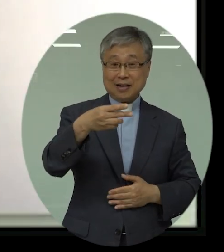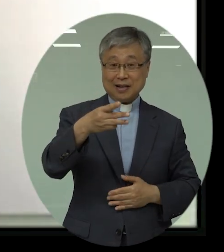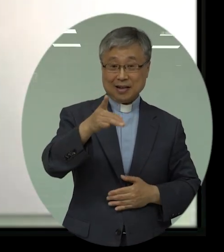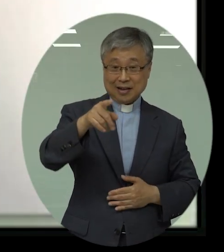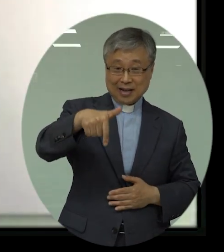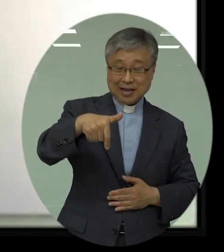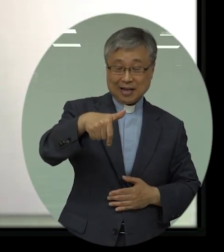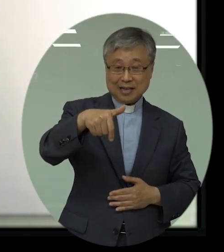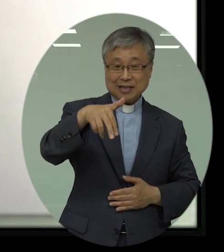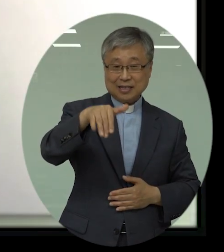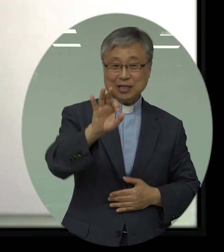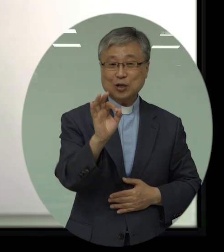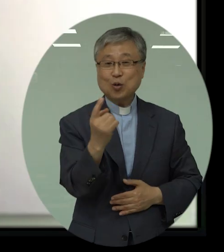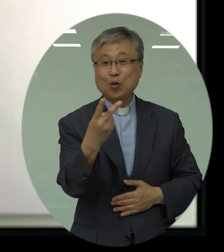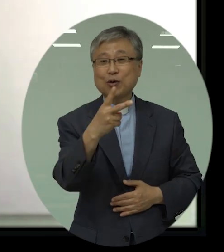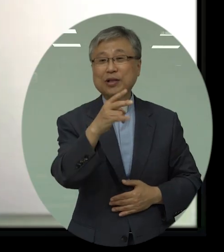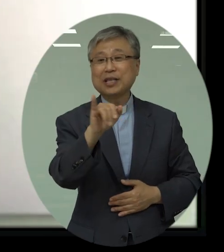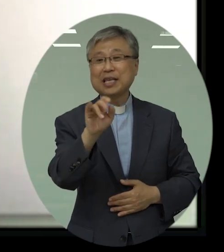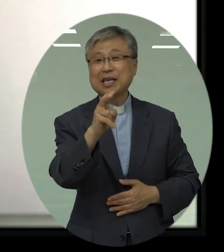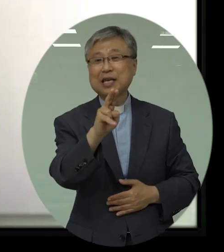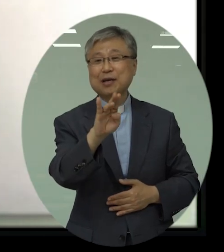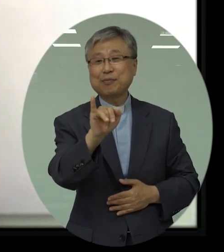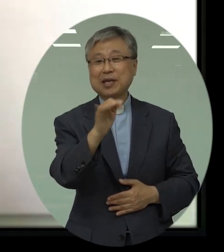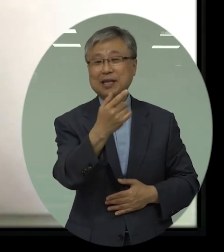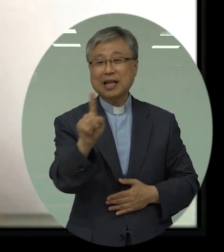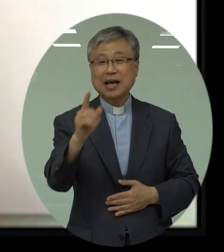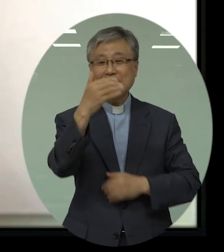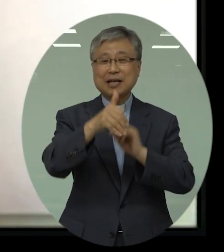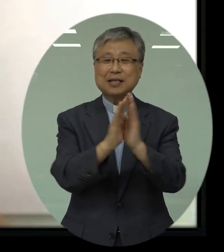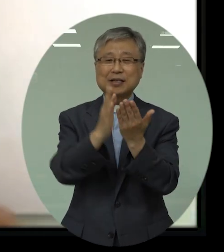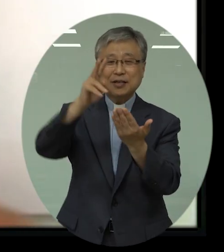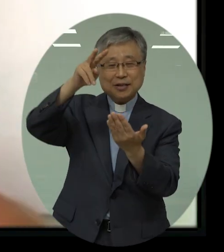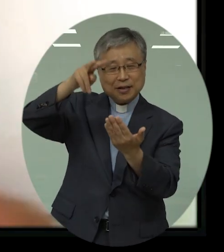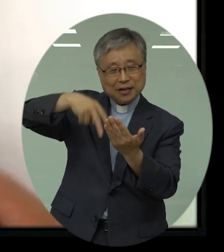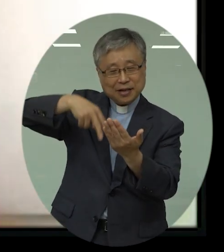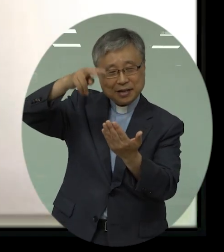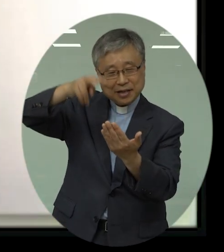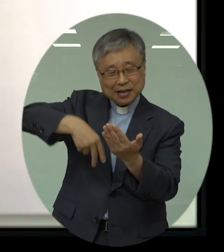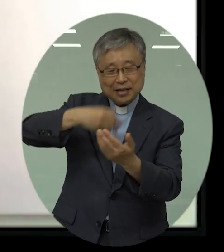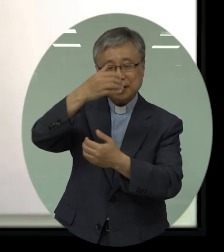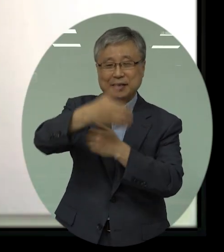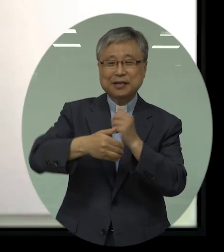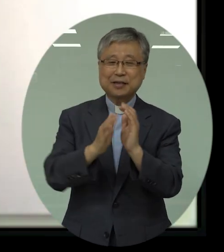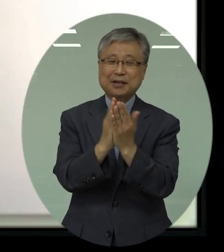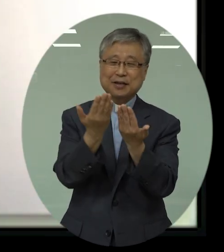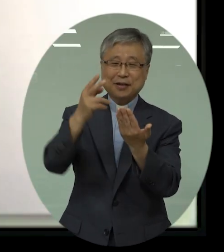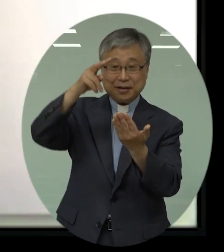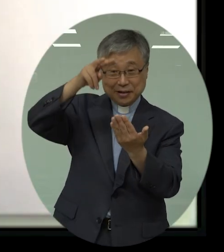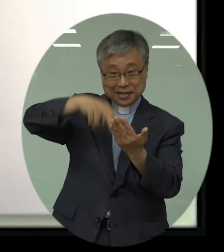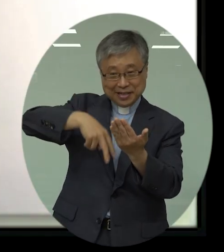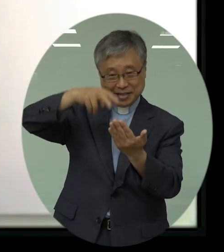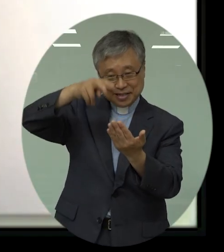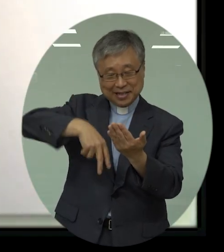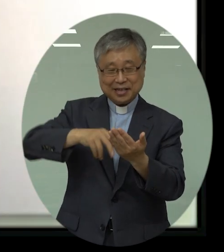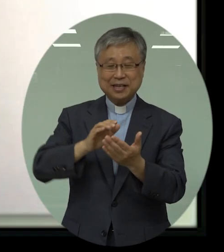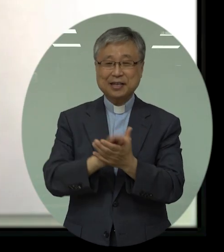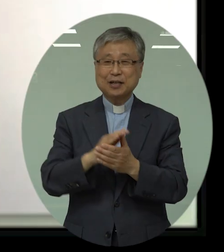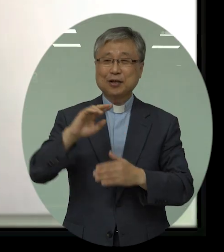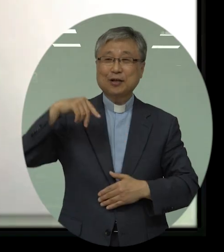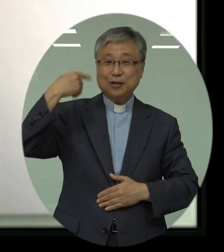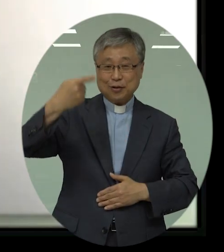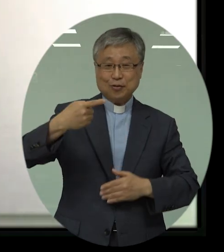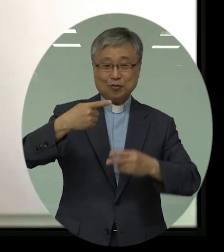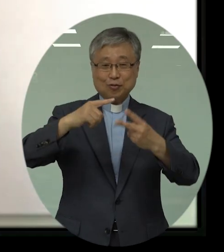많이 들었을 거예요. 그건 쉽게 말하면 성경 읽기예요. 렉치오 디비나, 성경 읽기. 그 다음에 두